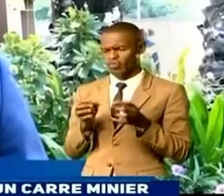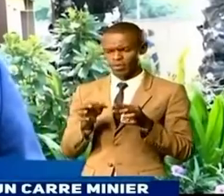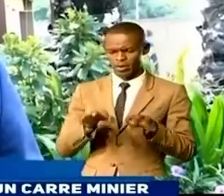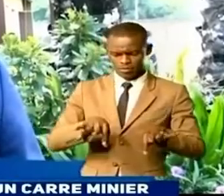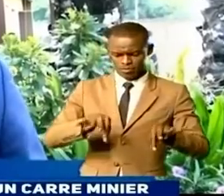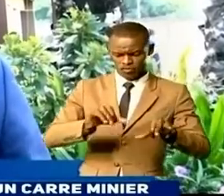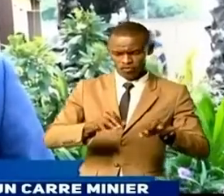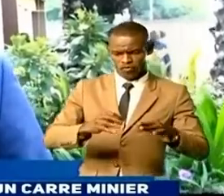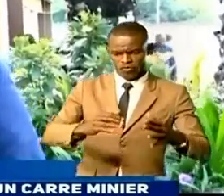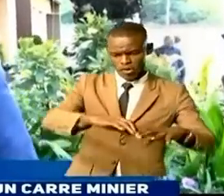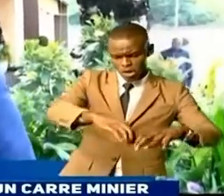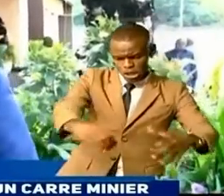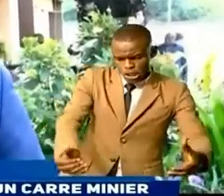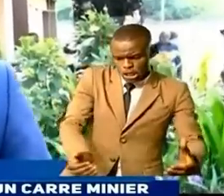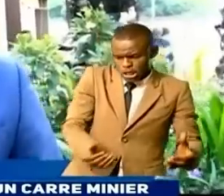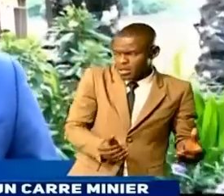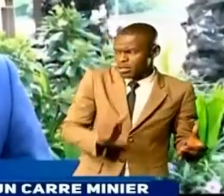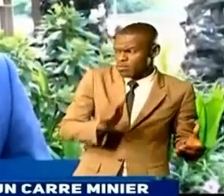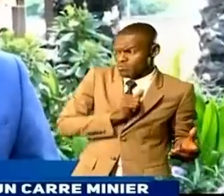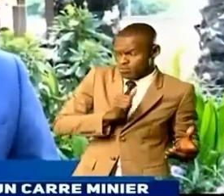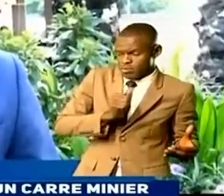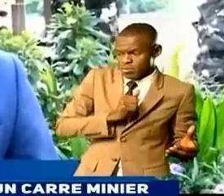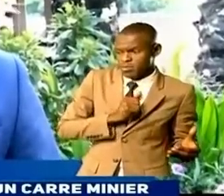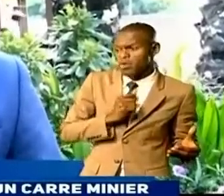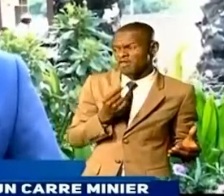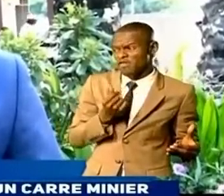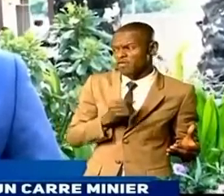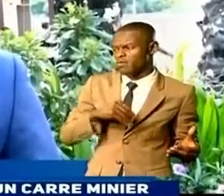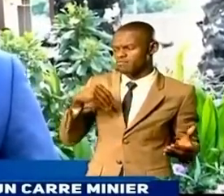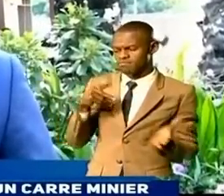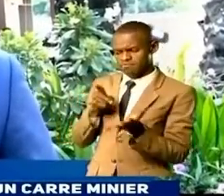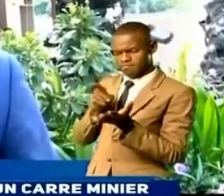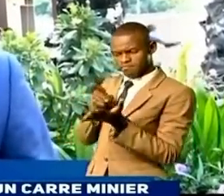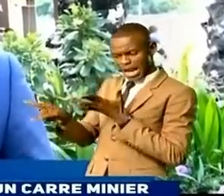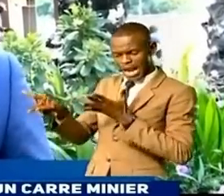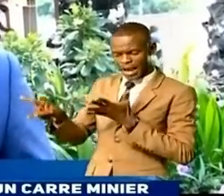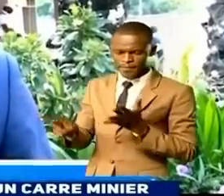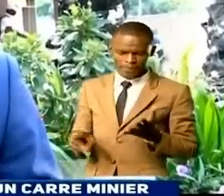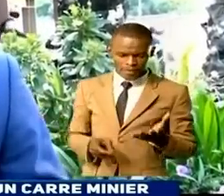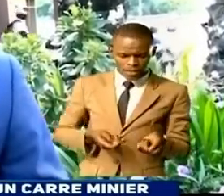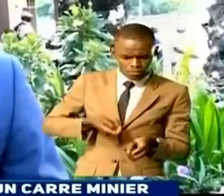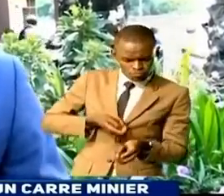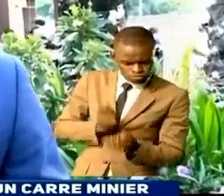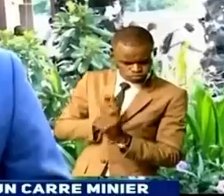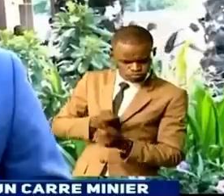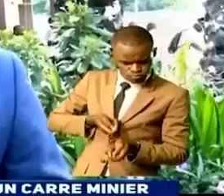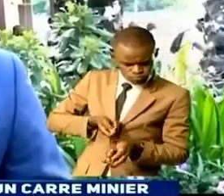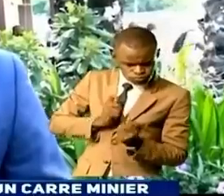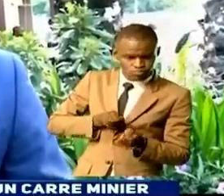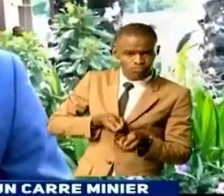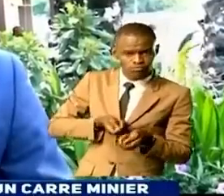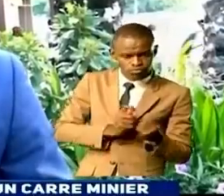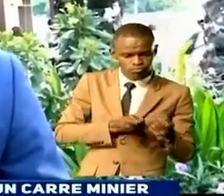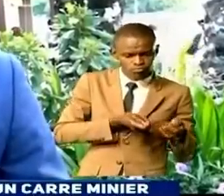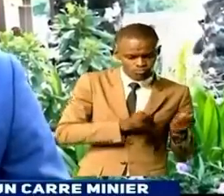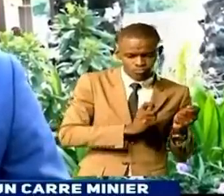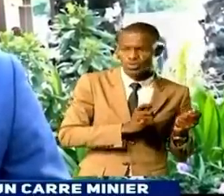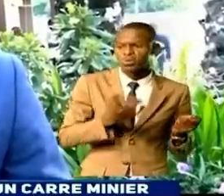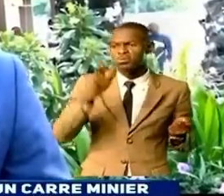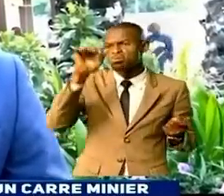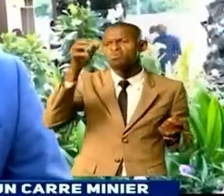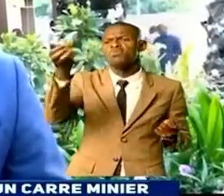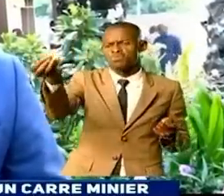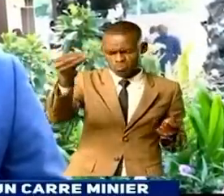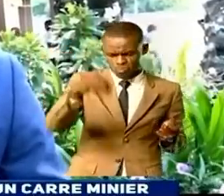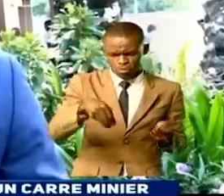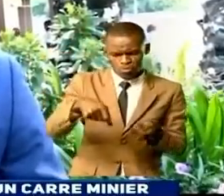vous en avez la capacité financière telle que décrite par la loi, le cadastre minier proposera l'arrêté à son Excellence Madame la ministre des